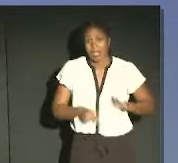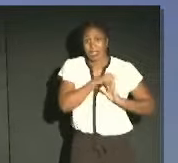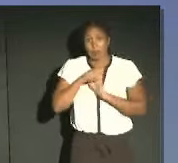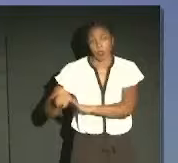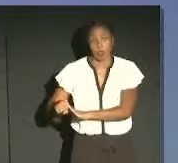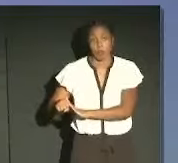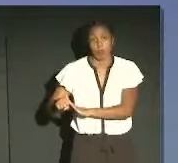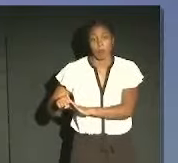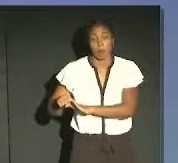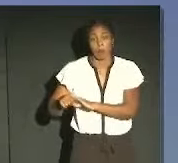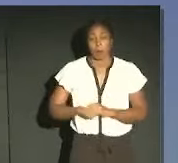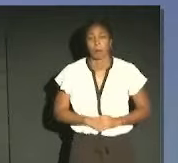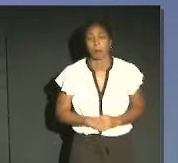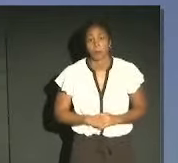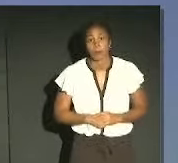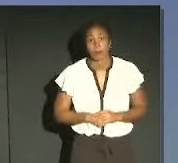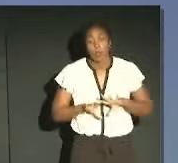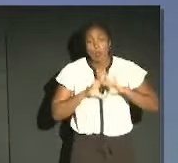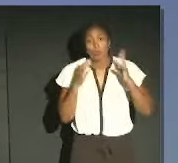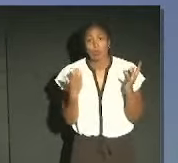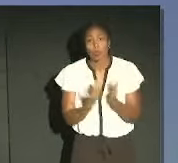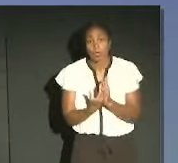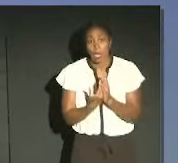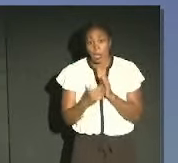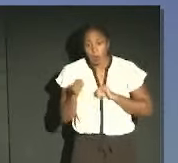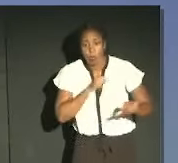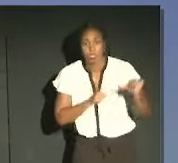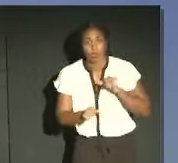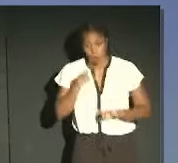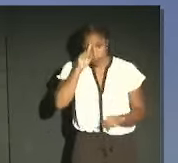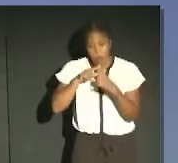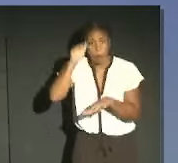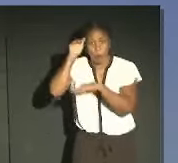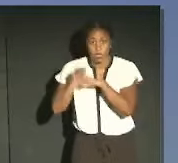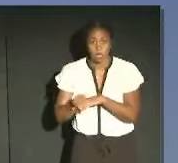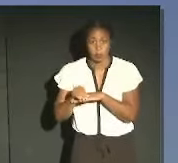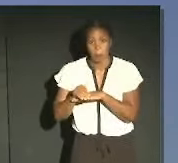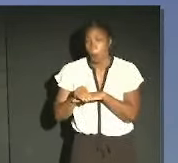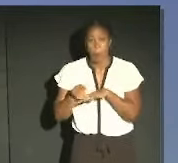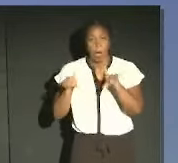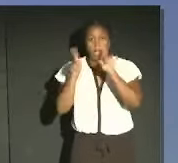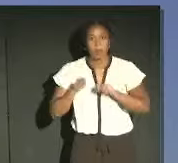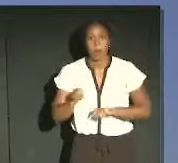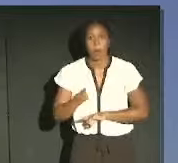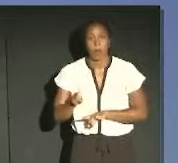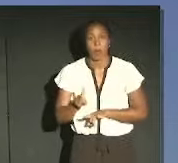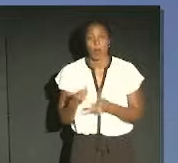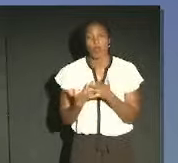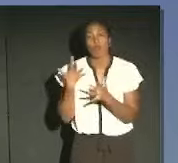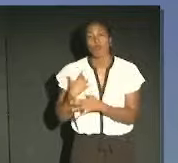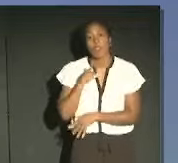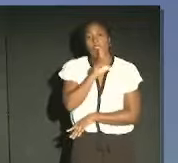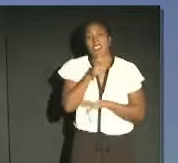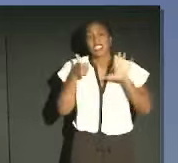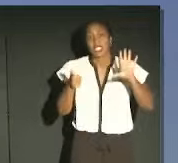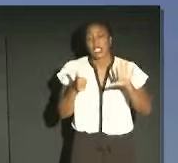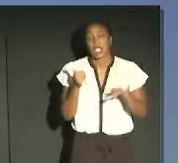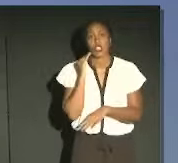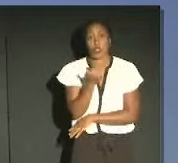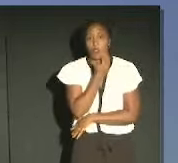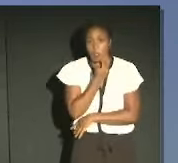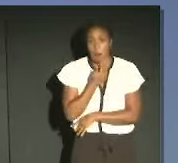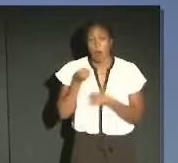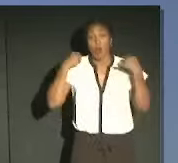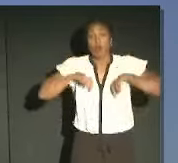Netanyahou aucune de ces mesures conservatoires n'a été respecté depuis le 26 janvier nous avons un gouvernement